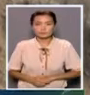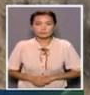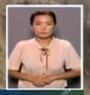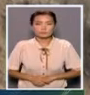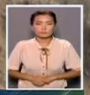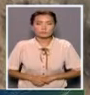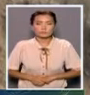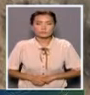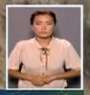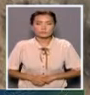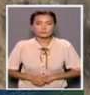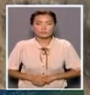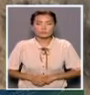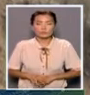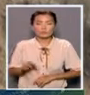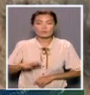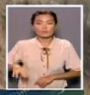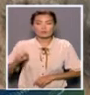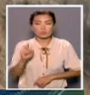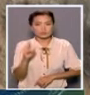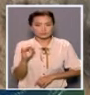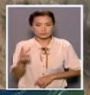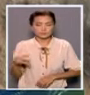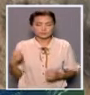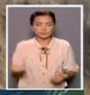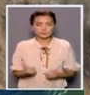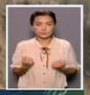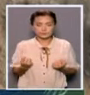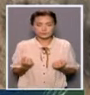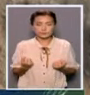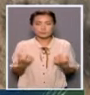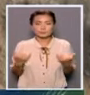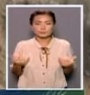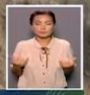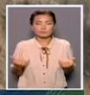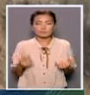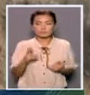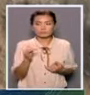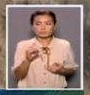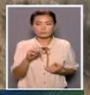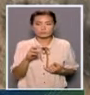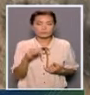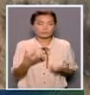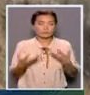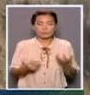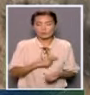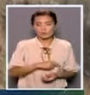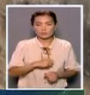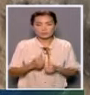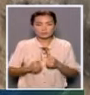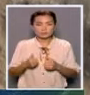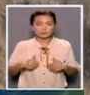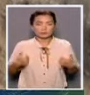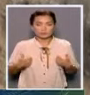болатын. Осы мақсатта Атырау облысы әкімдігінің тікелей қолдауымен бүгінгі күні Құдайберген қорғандарында қазба жұмыстары жүргізіліп